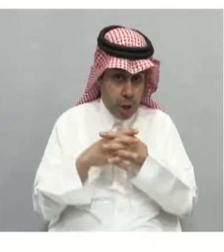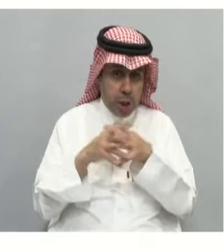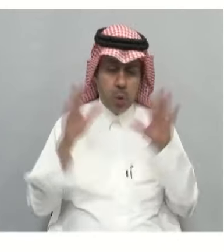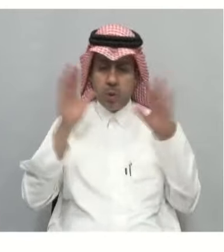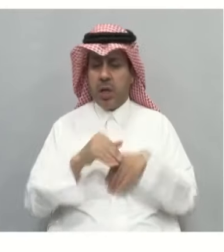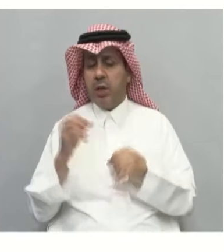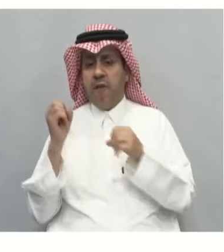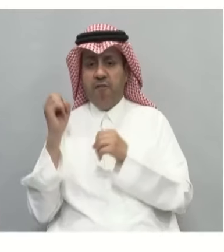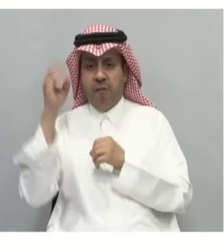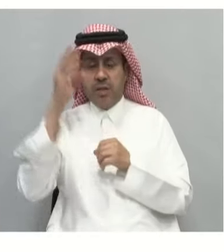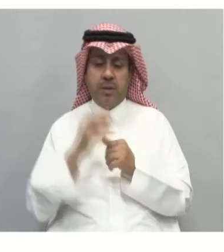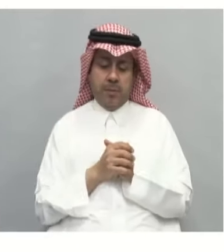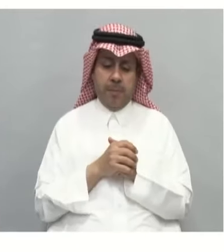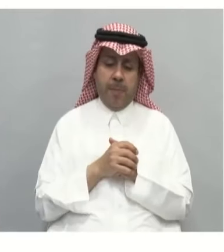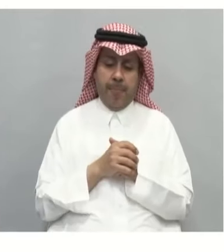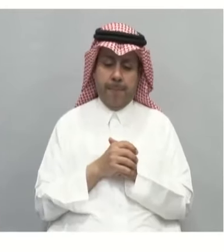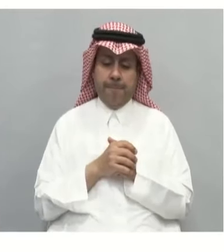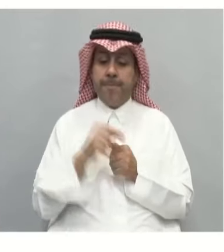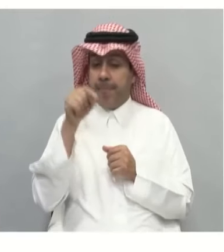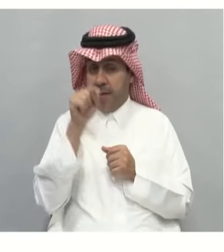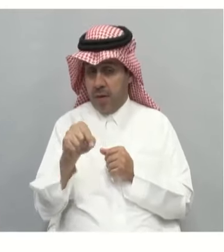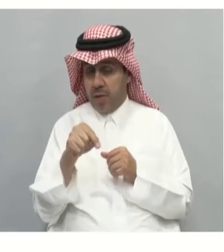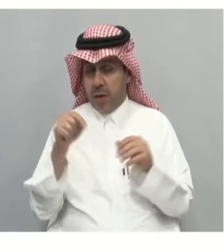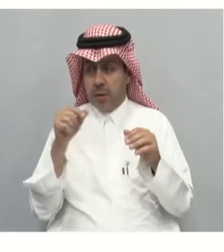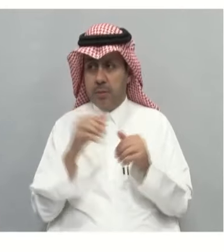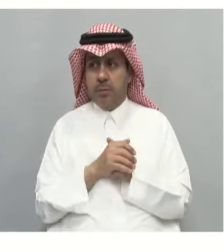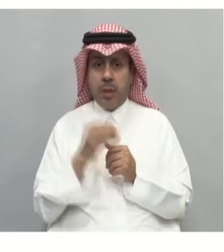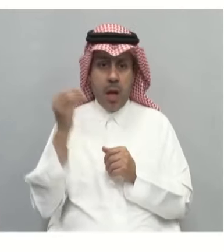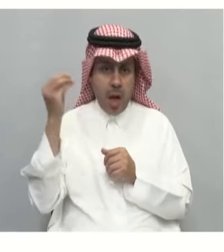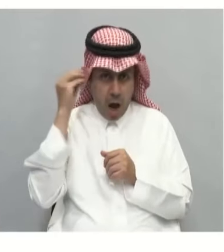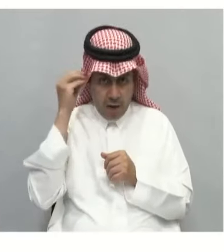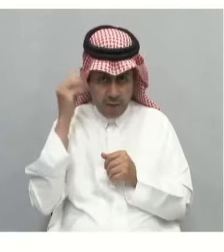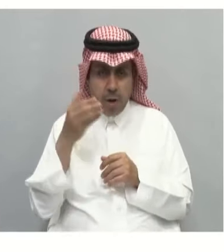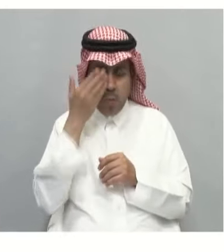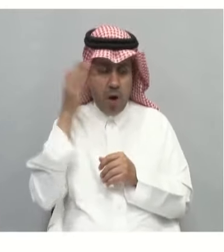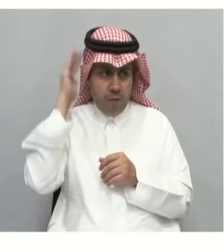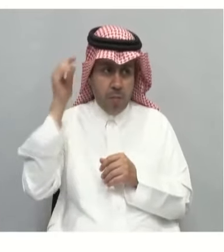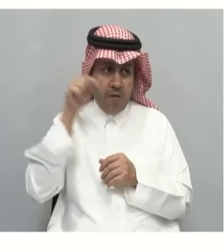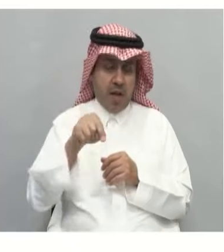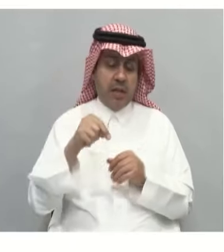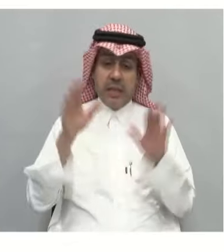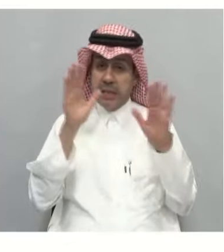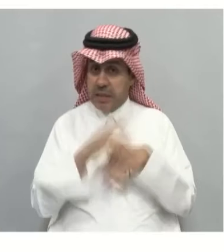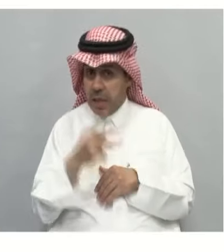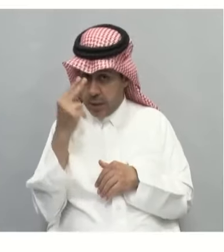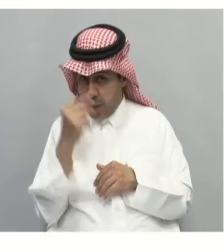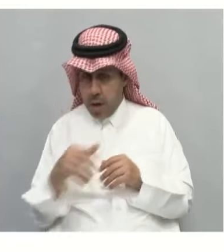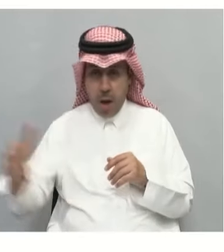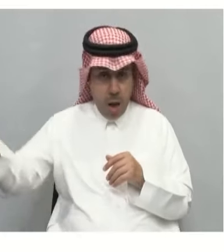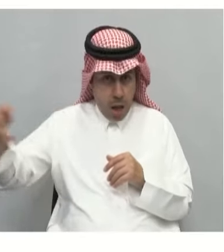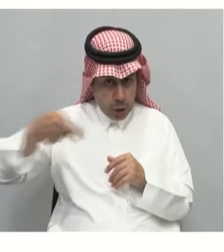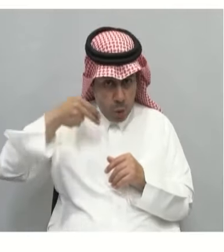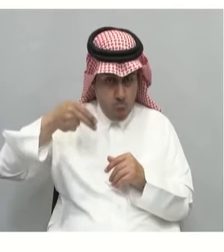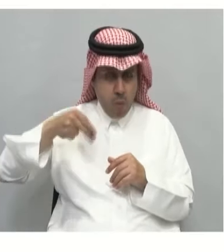في الحديث ان في تلكم الصلوات ولو يعلم المنافقون ما في هاتين الصلاتين لاتوهما ولو